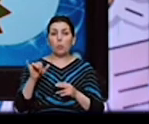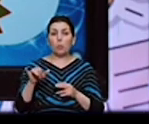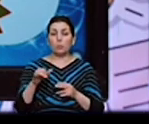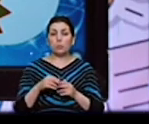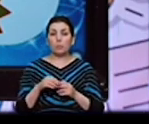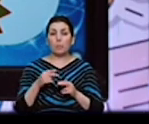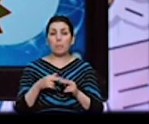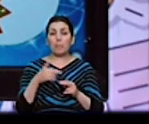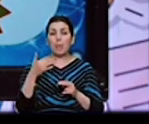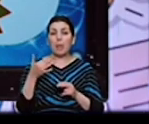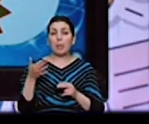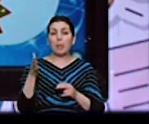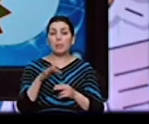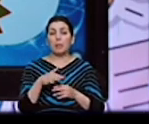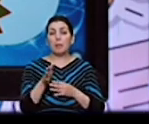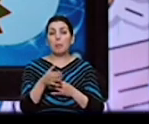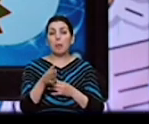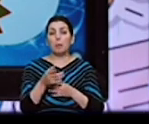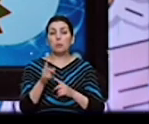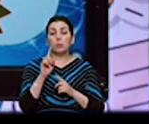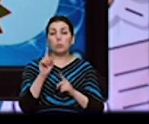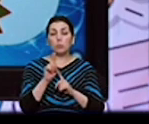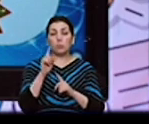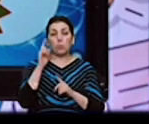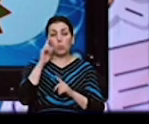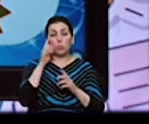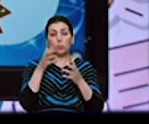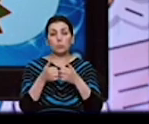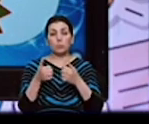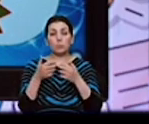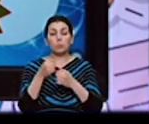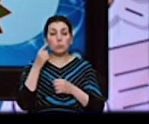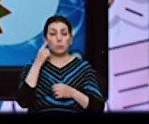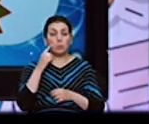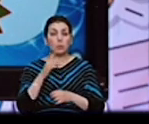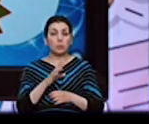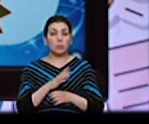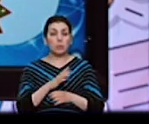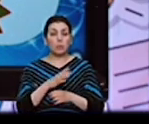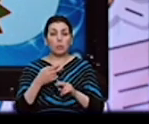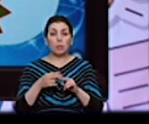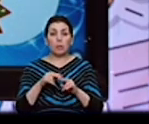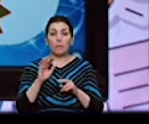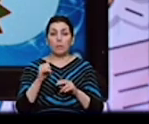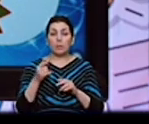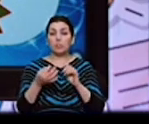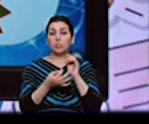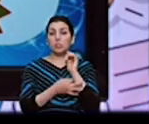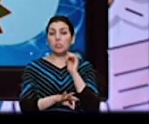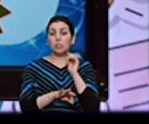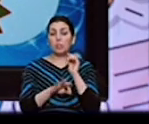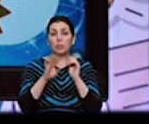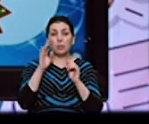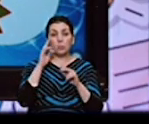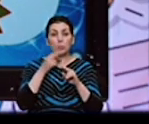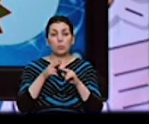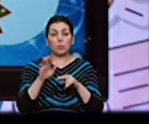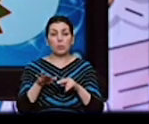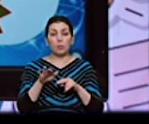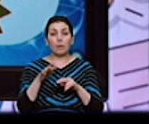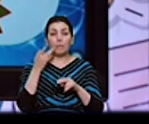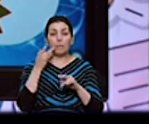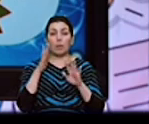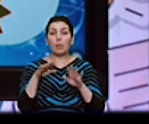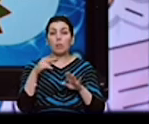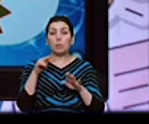Ular 50 ta baliq tutdik deb o'ylashgan edi. Va kenjatoy bola esa